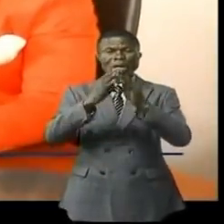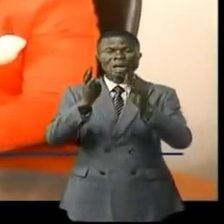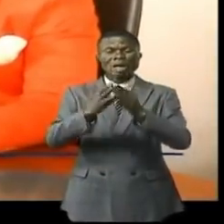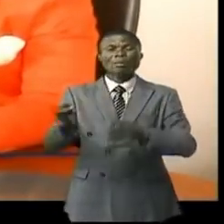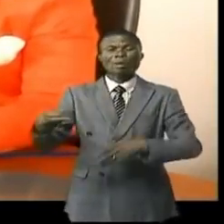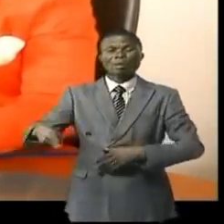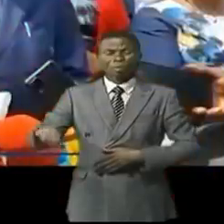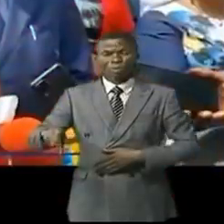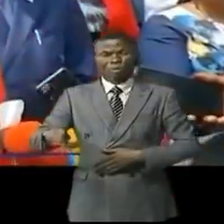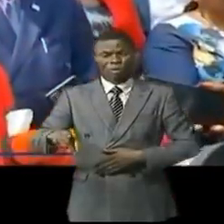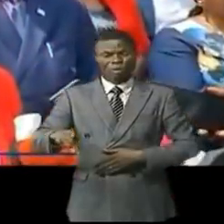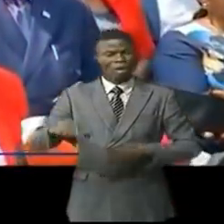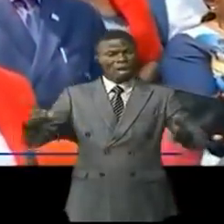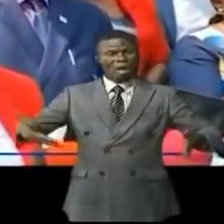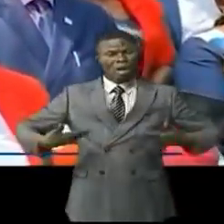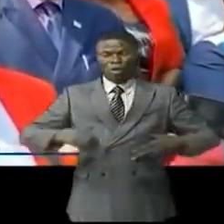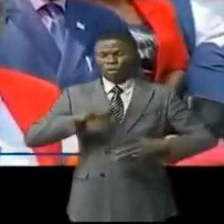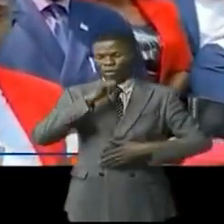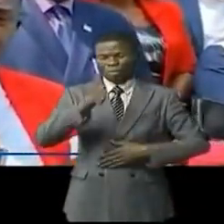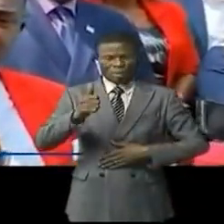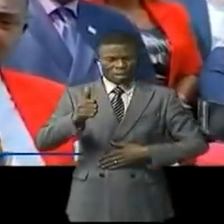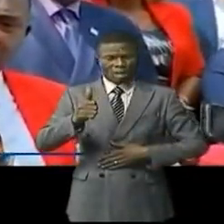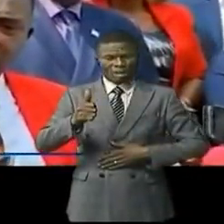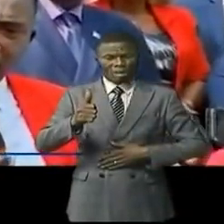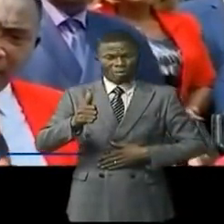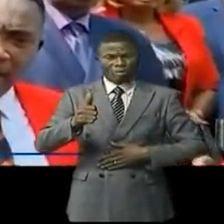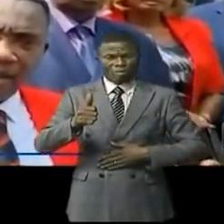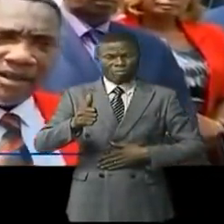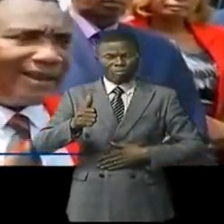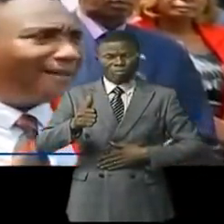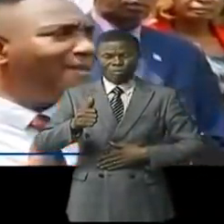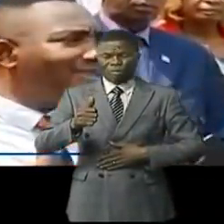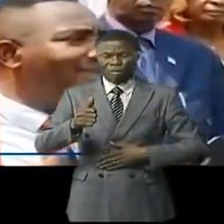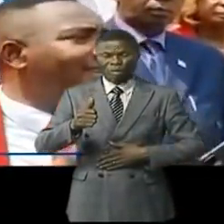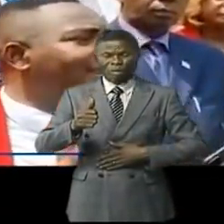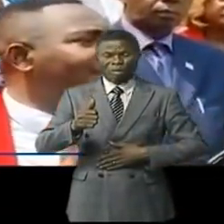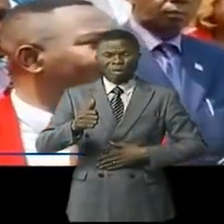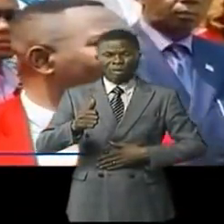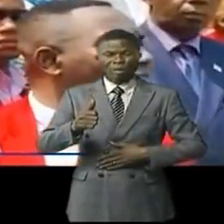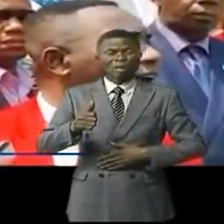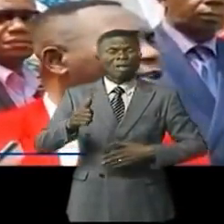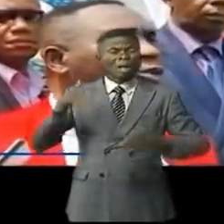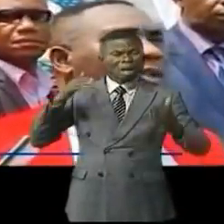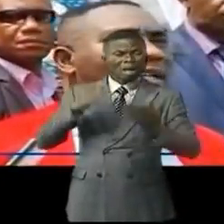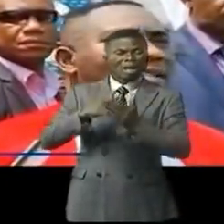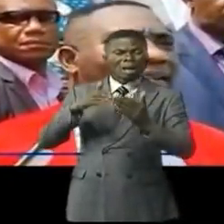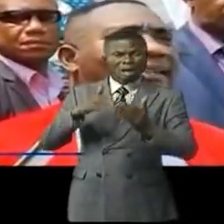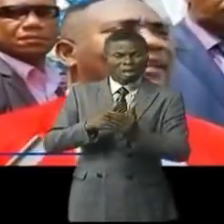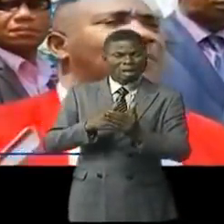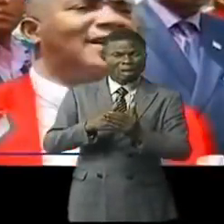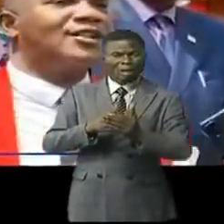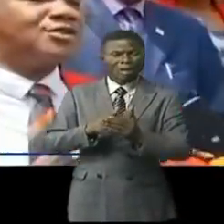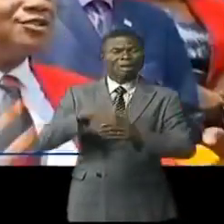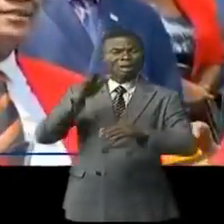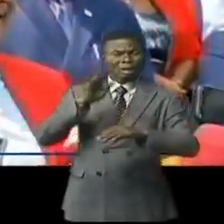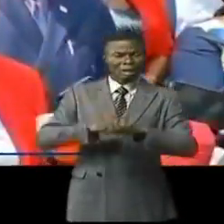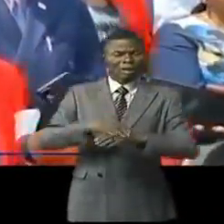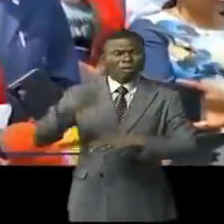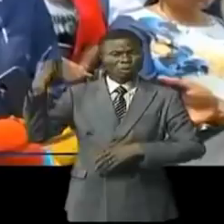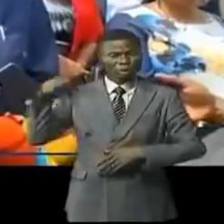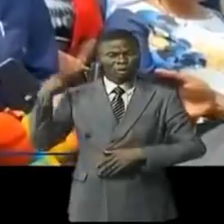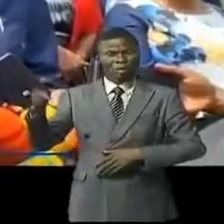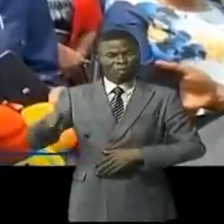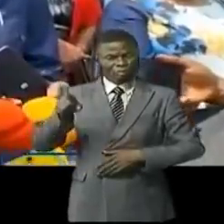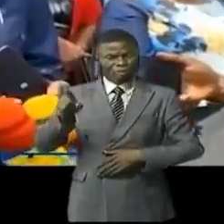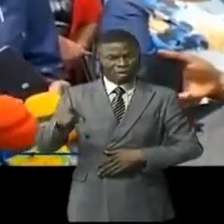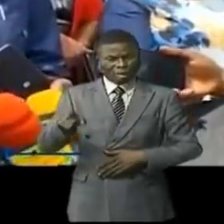provinciale condamne véhémentement la brusquerie qui a entouré cette interpellation illégale.